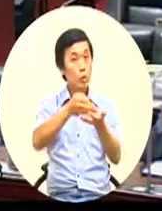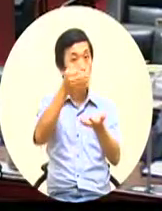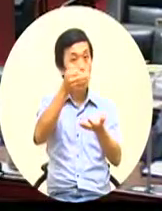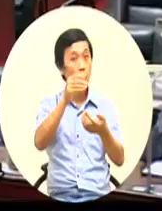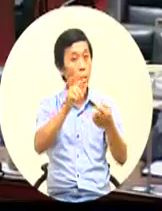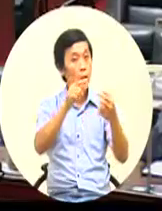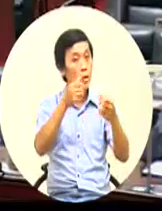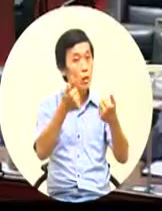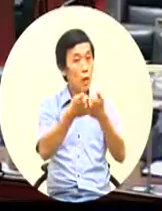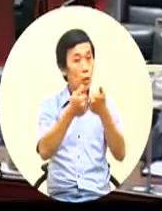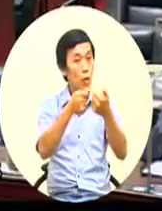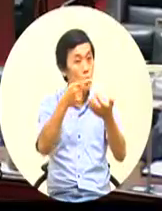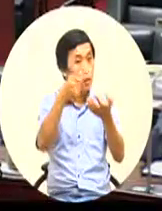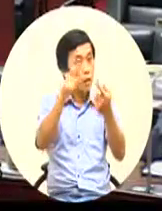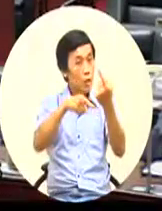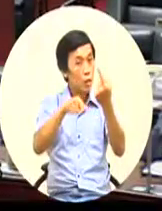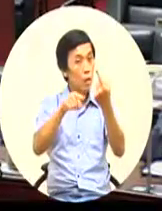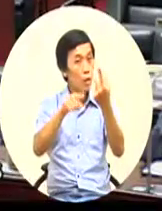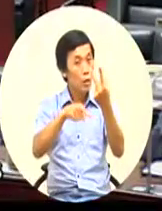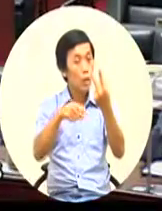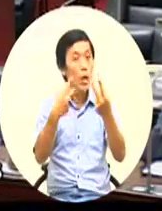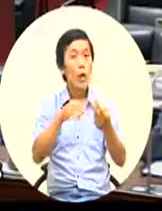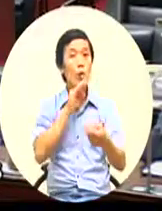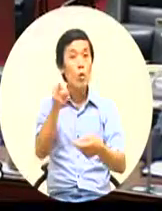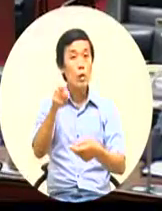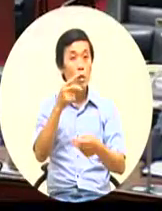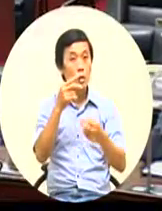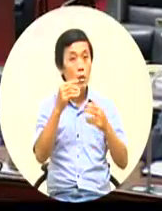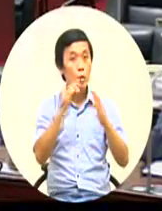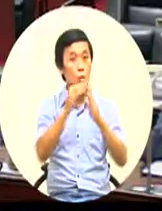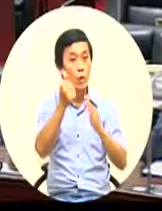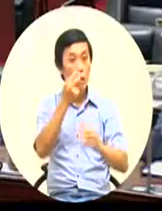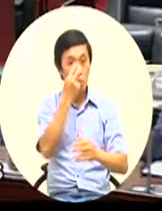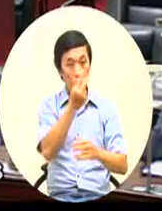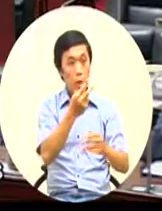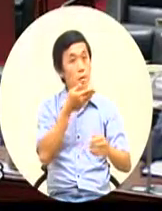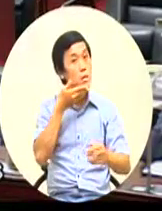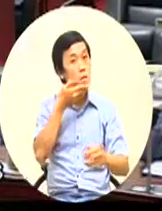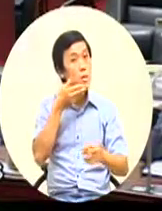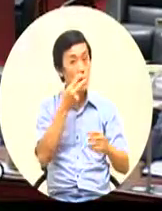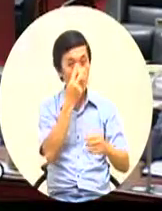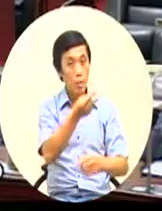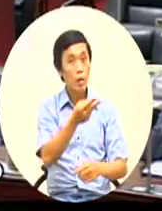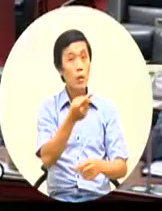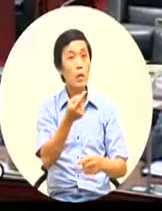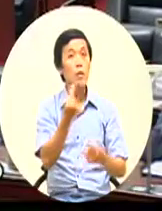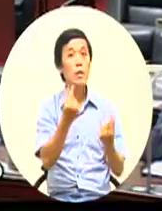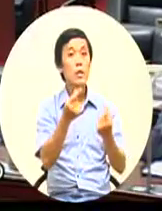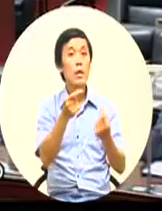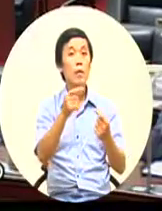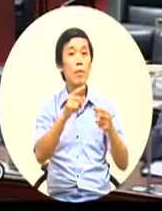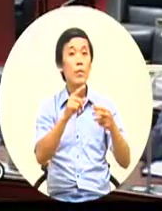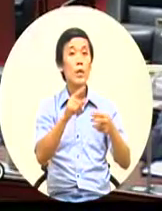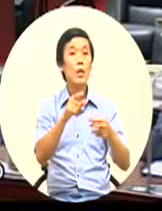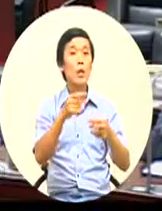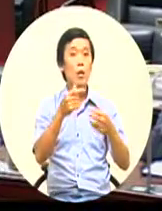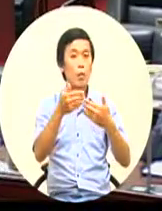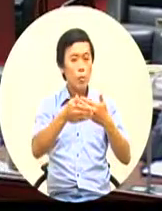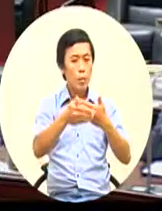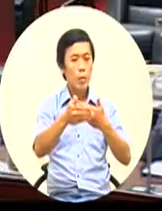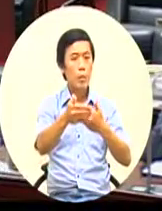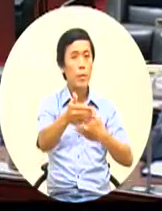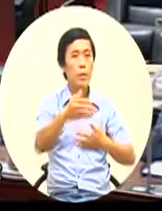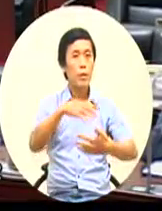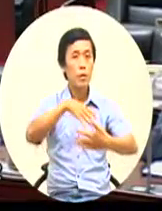的，或者私下拜访的，诚如本席所讲，国民党团的要求，整个的过程当